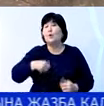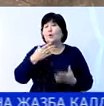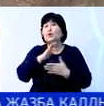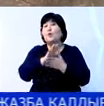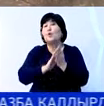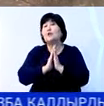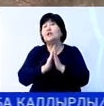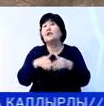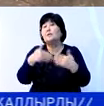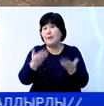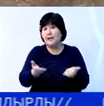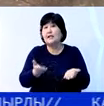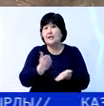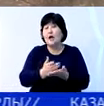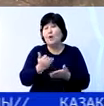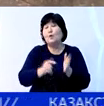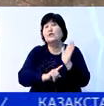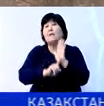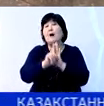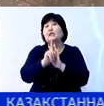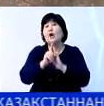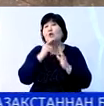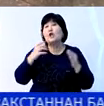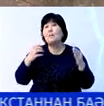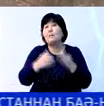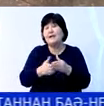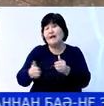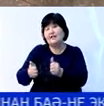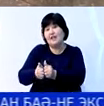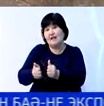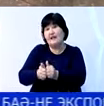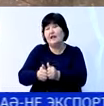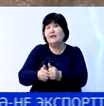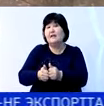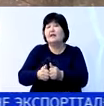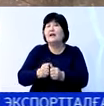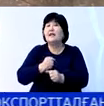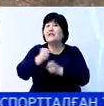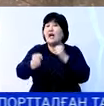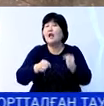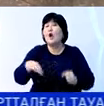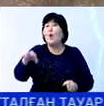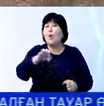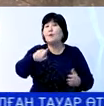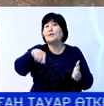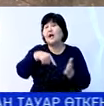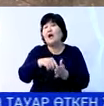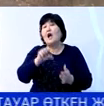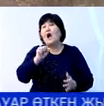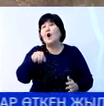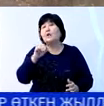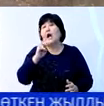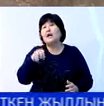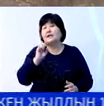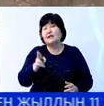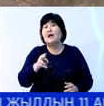білдірді. Осы бастауыш партия ұйымдарының жанынан сайланған облыстық, қалалық, аудандық мәслихат депутаттары да